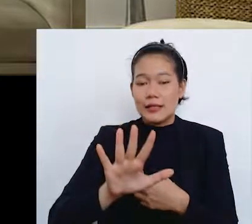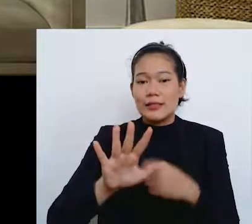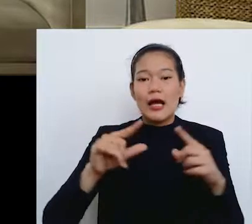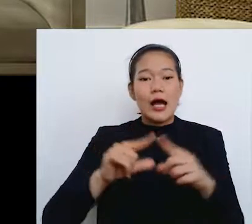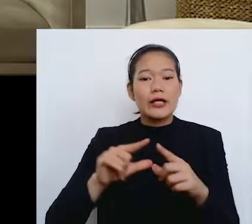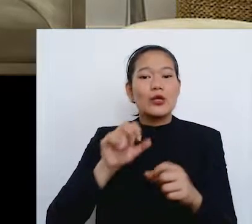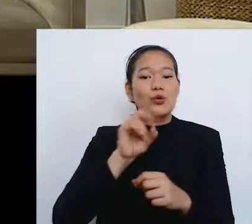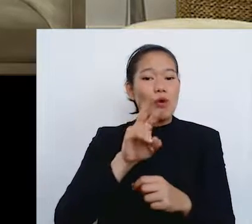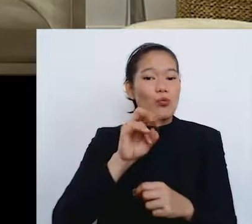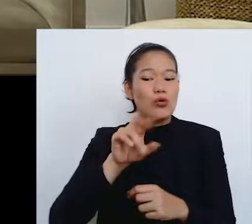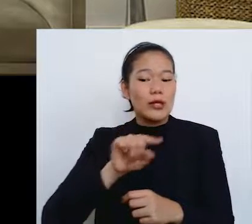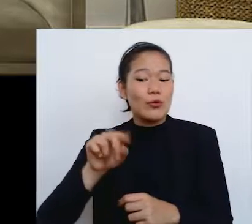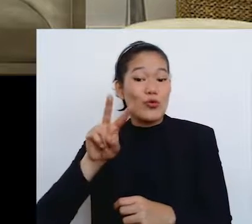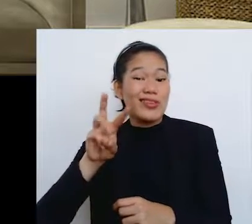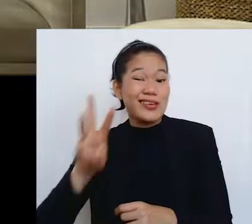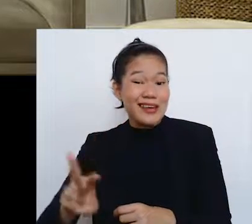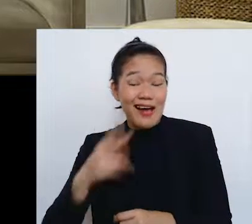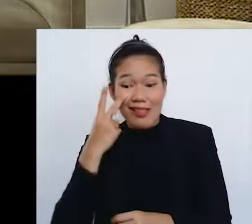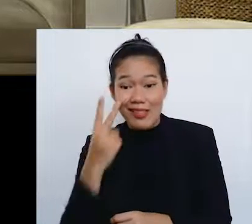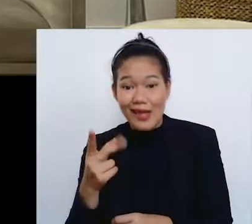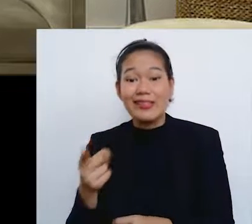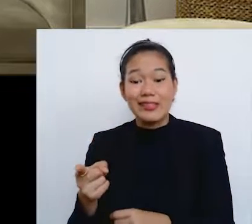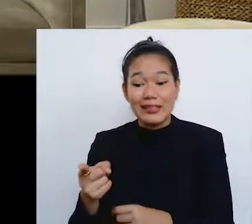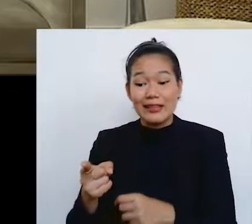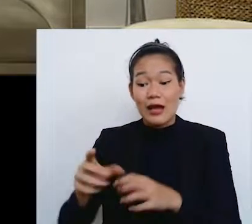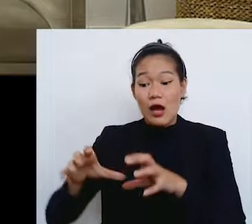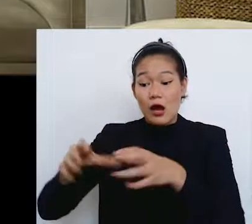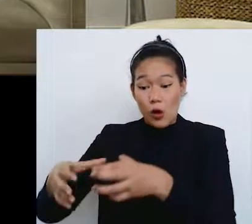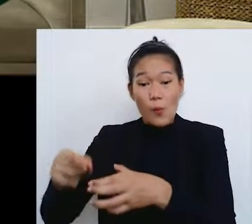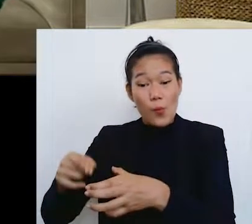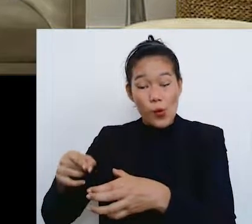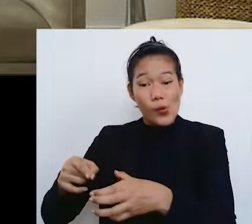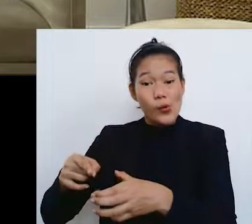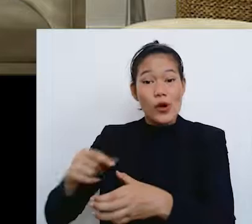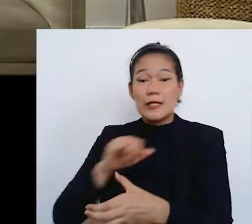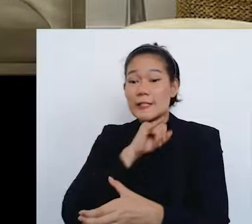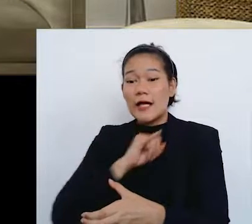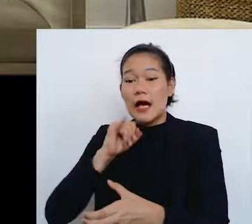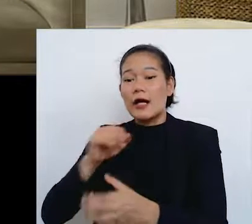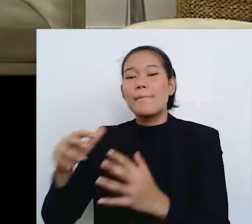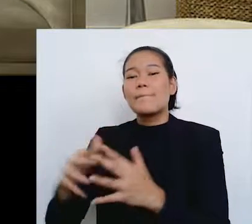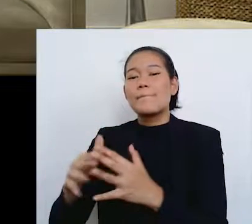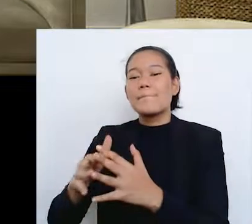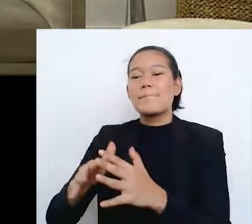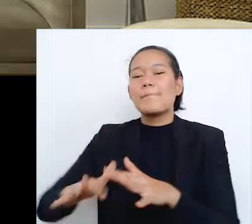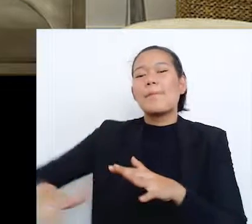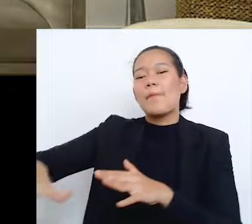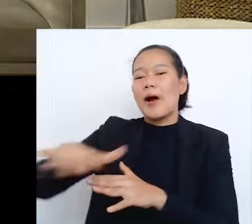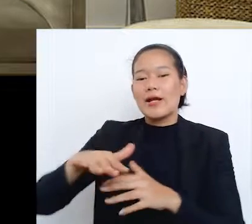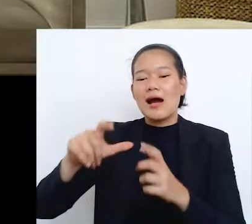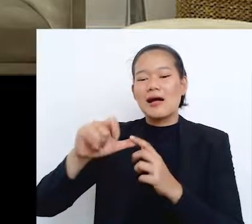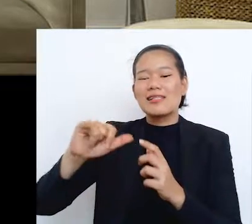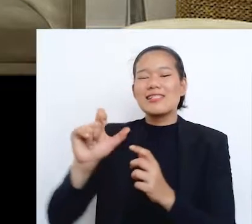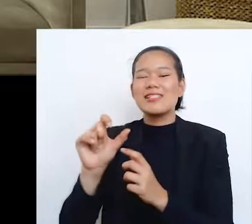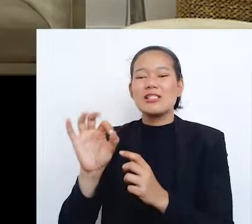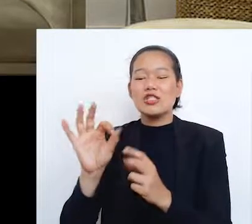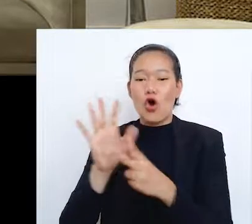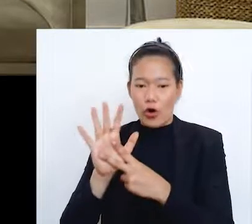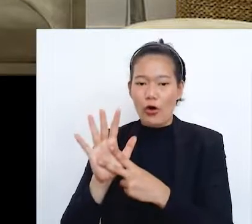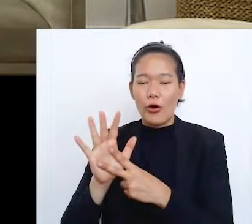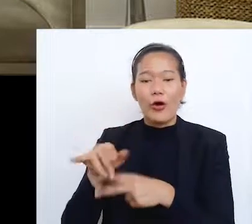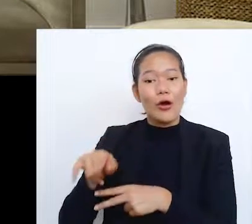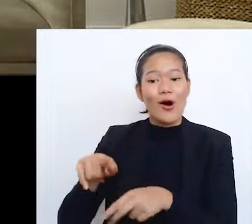22 hingga ayat yang ke-23. Kisah ketika mereka ada di padang gurun Syur, ya, kita bisa melihat